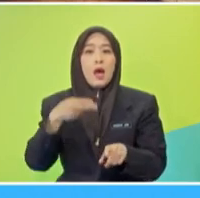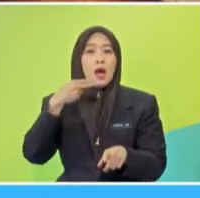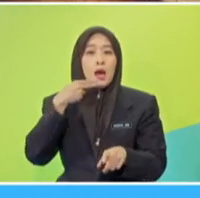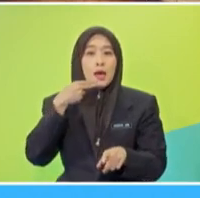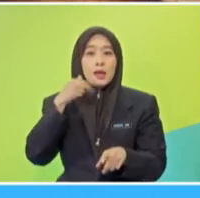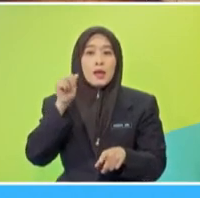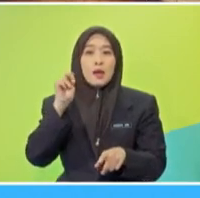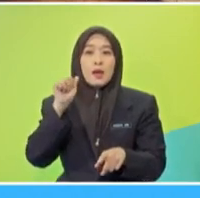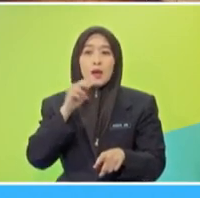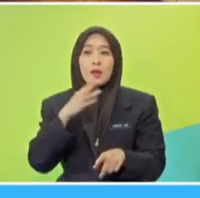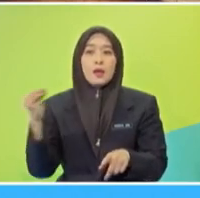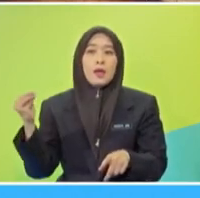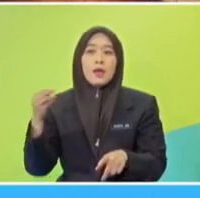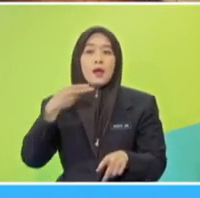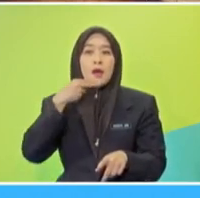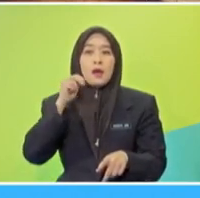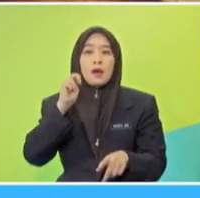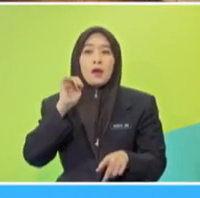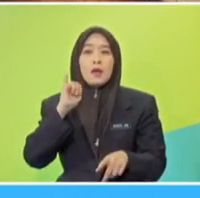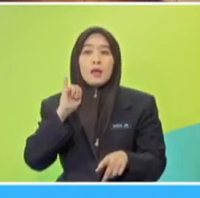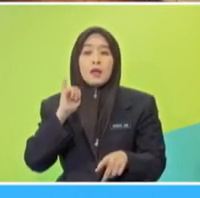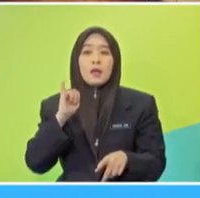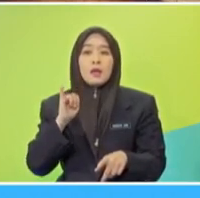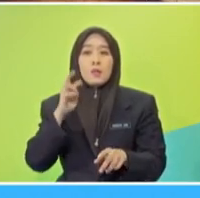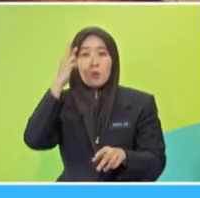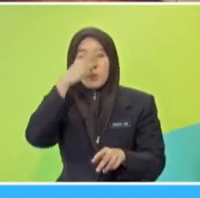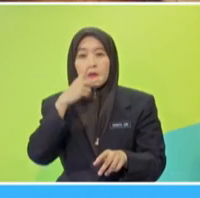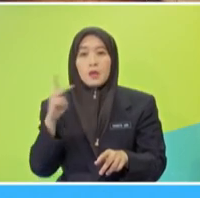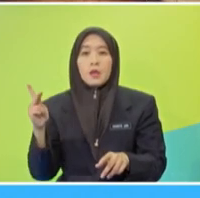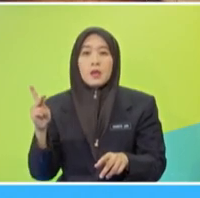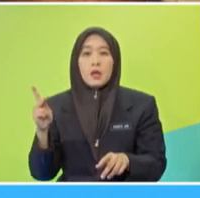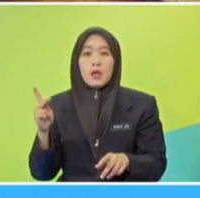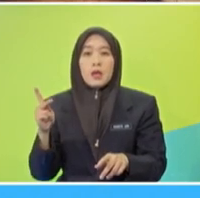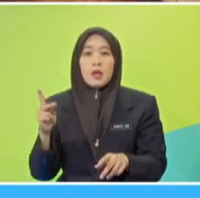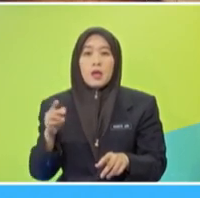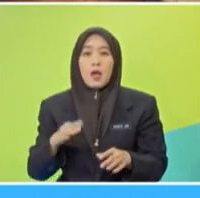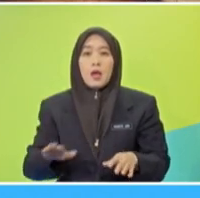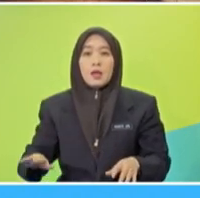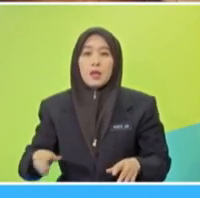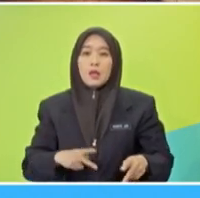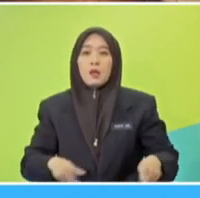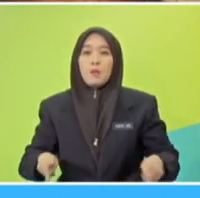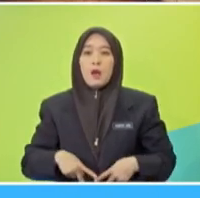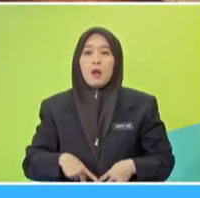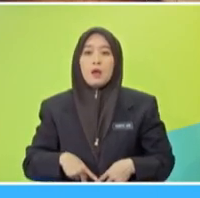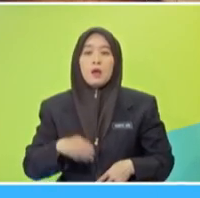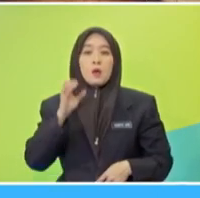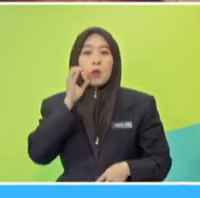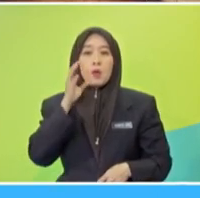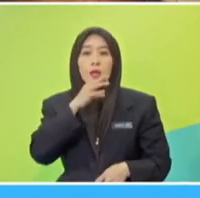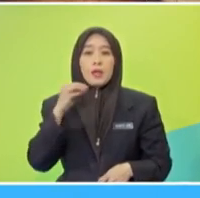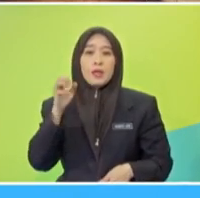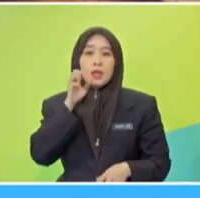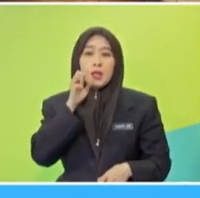adik beradik kembar contohnya aglobi dan iris bersekolah di sekolah yang sama itu dia